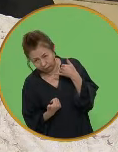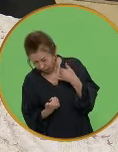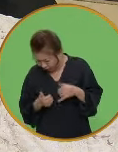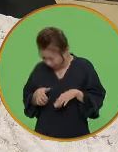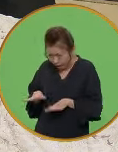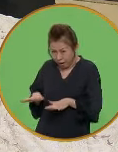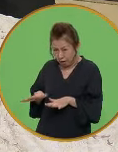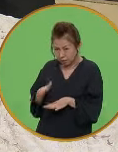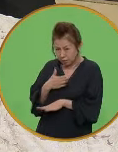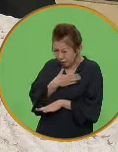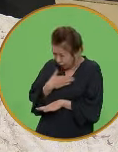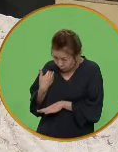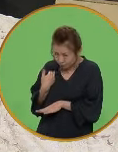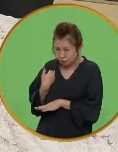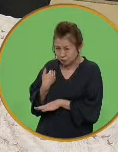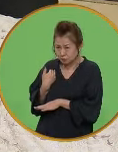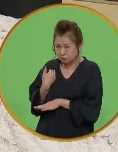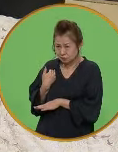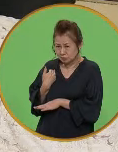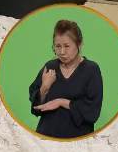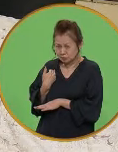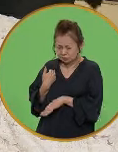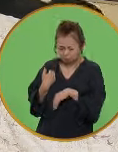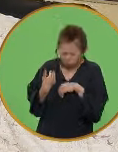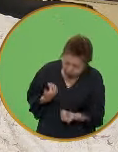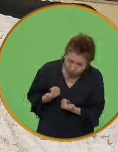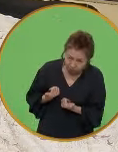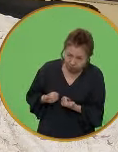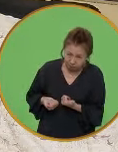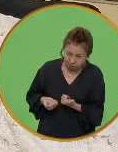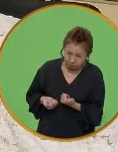おらさん、大丈夫ですか。